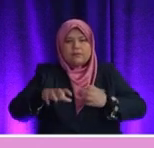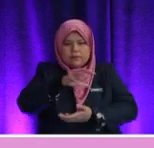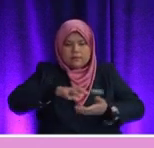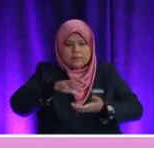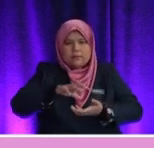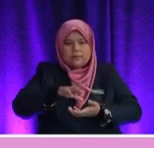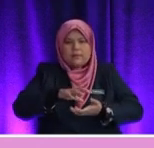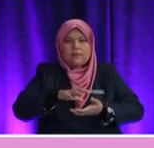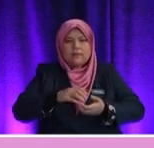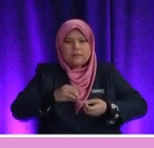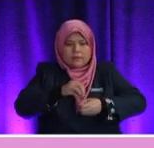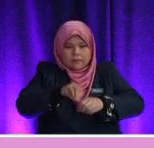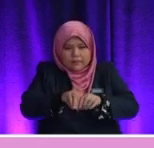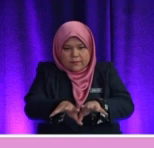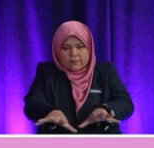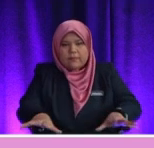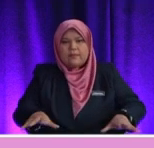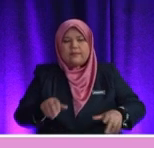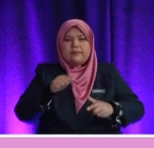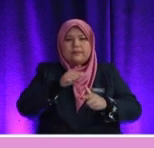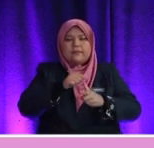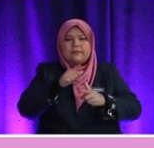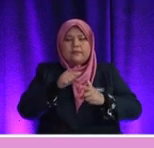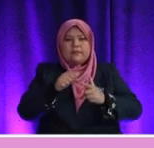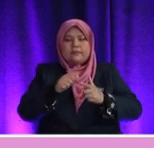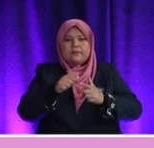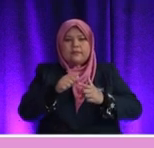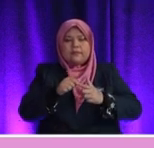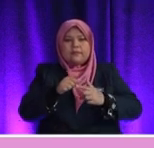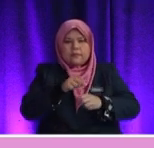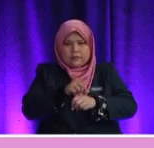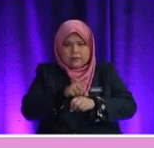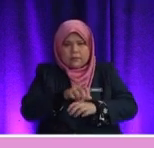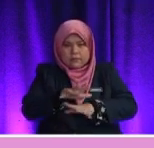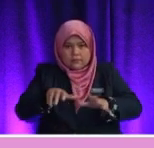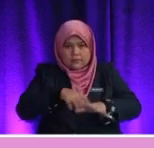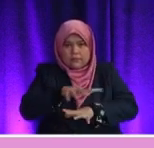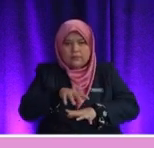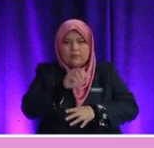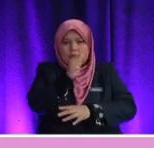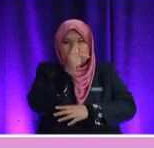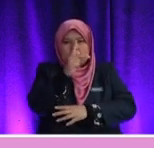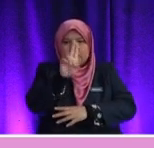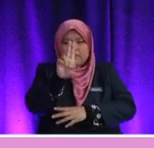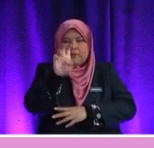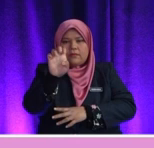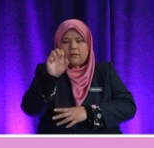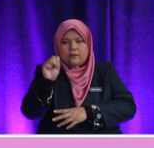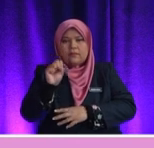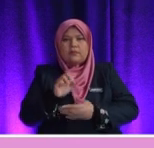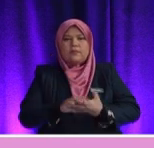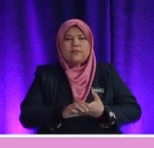dalam keadaan leburan atau ekues kepada unsur juzuk nya apabila arus listrik melalui nya